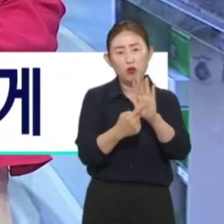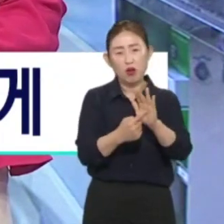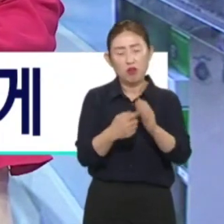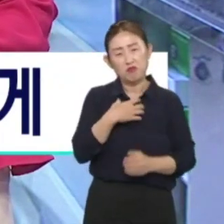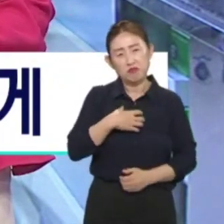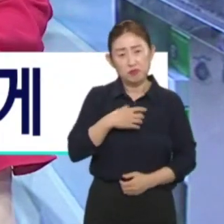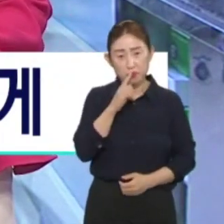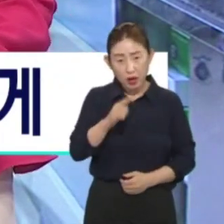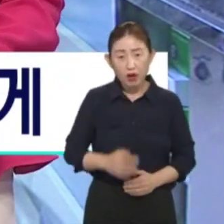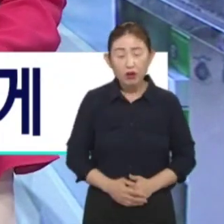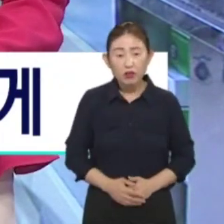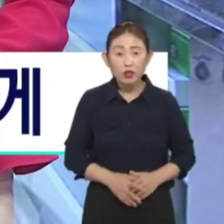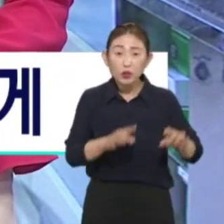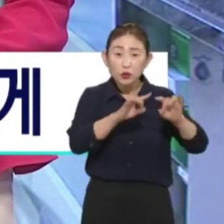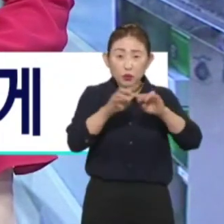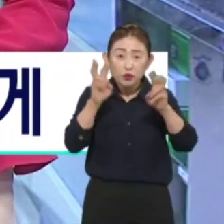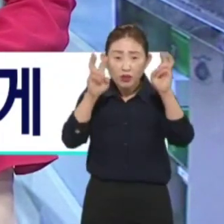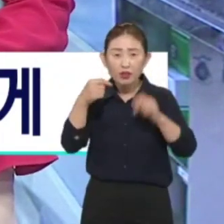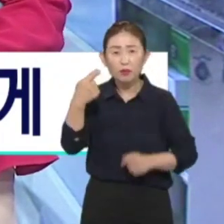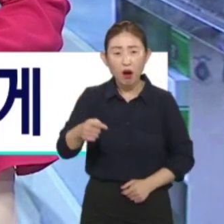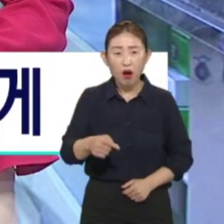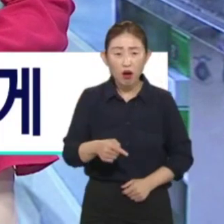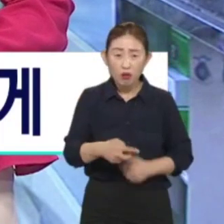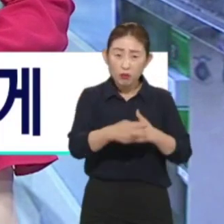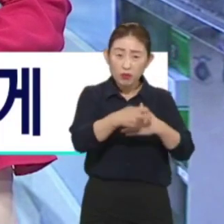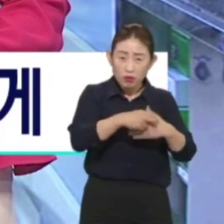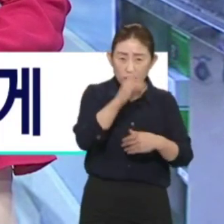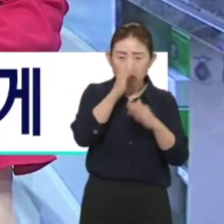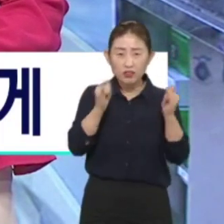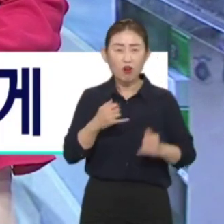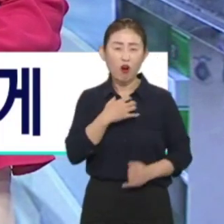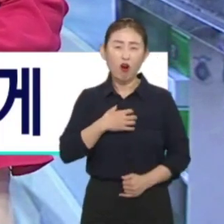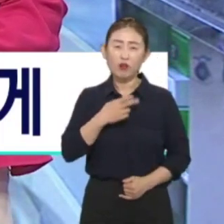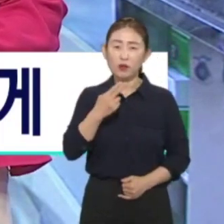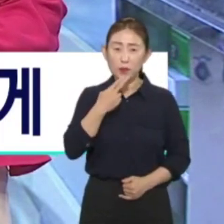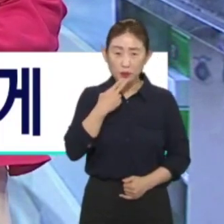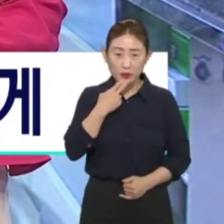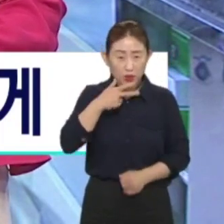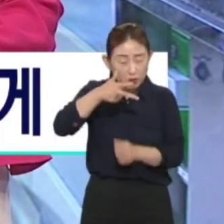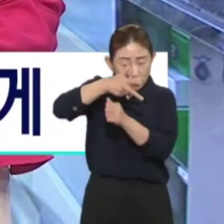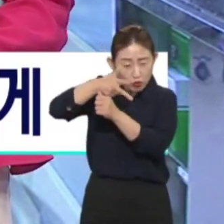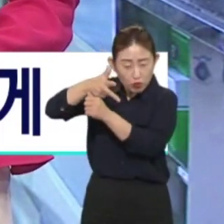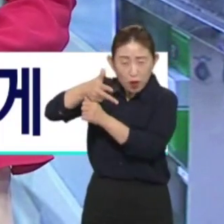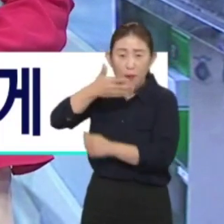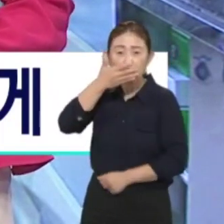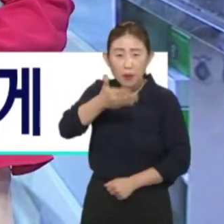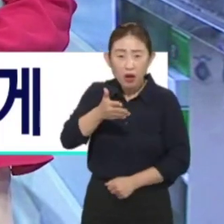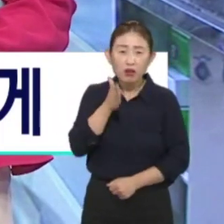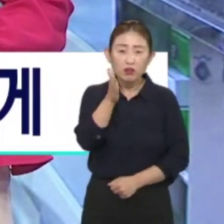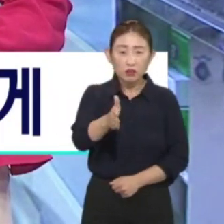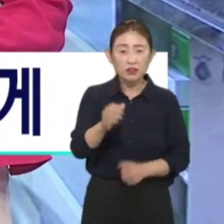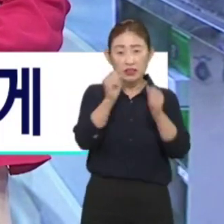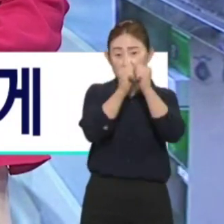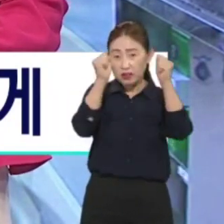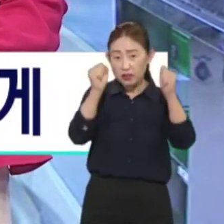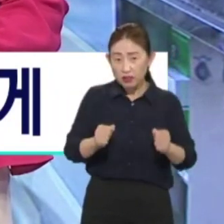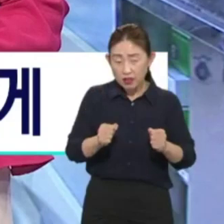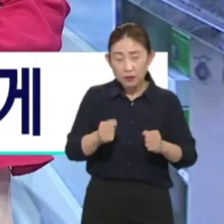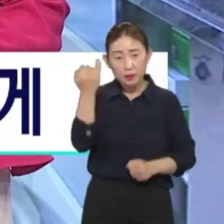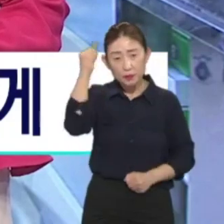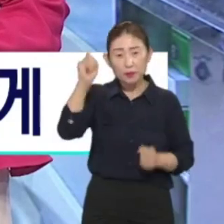목소리도 나오는데요. 국내 통신사가 의료진과 환자가 보안 걱정 없이 사용할 수 있는 수술실 전용 CCTV 영상